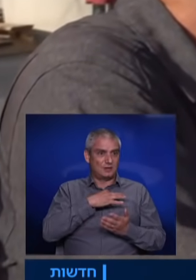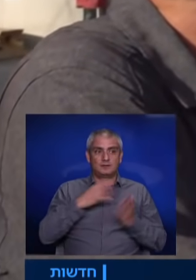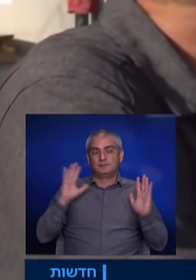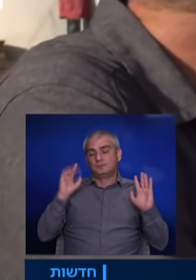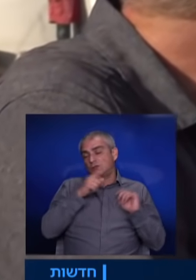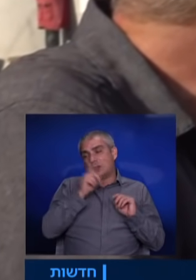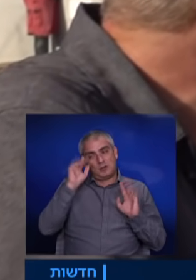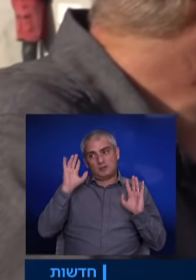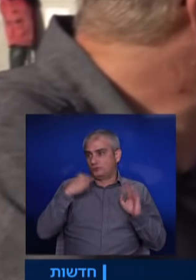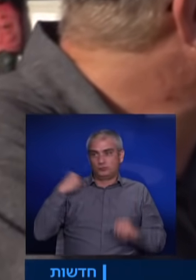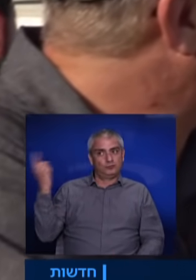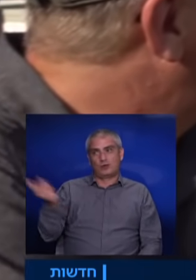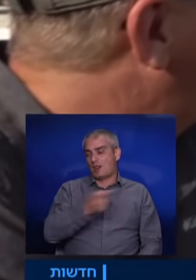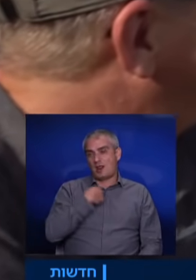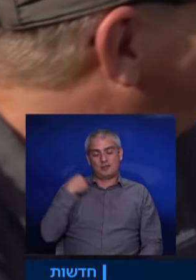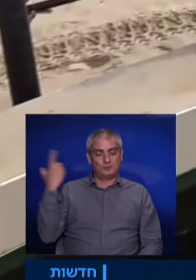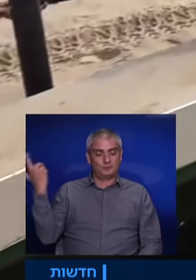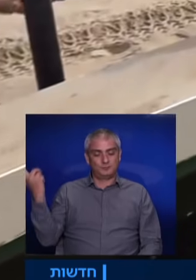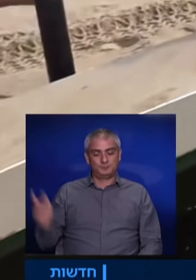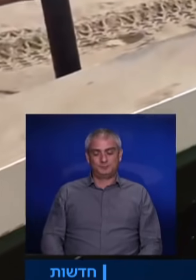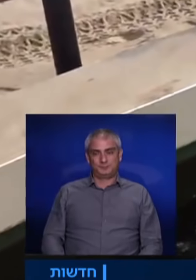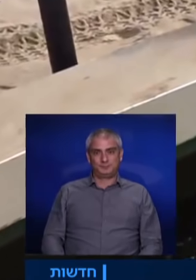שלך? אני לא יודעת. שלנו.